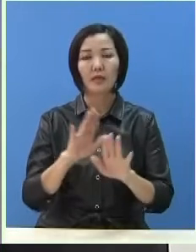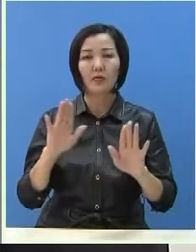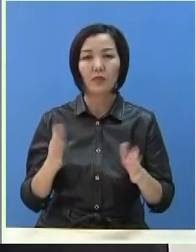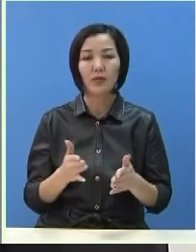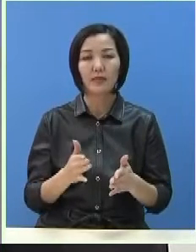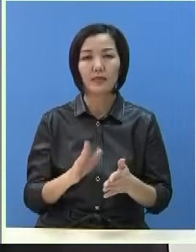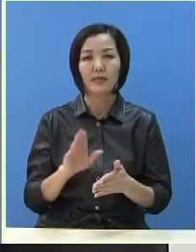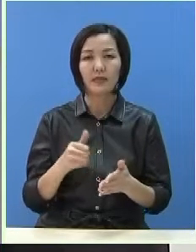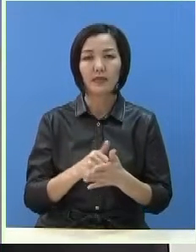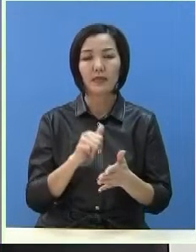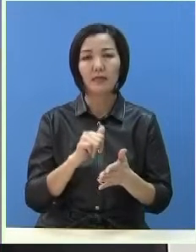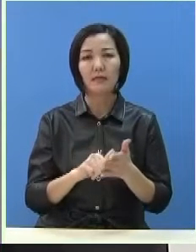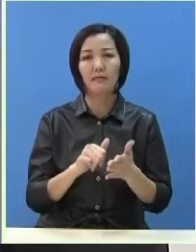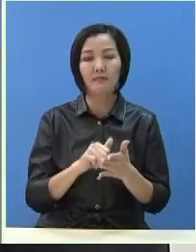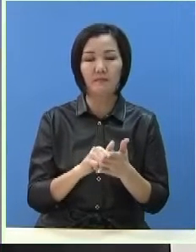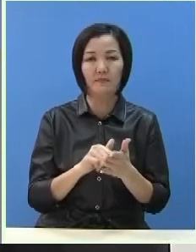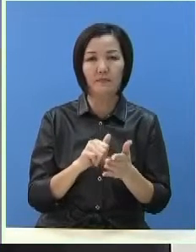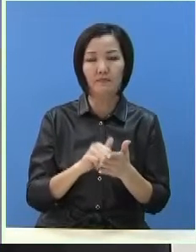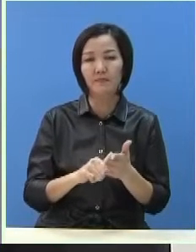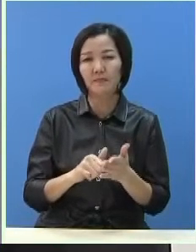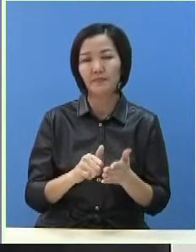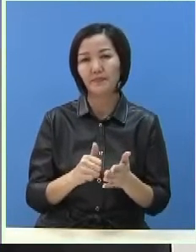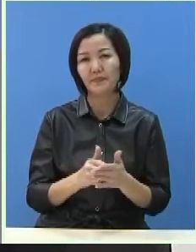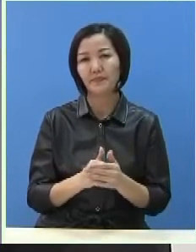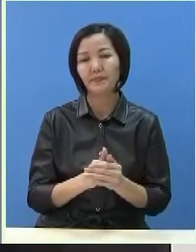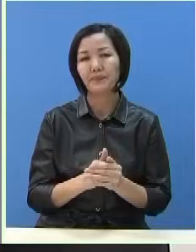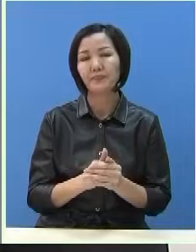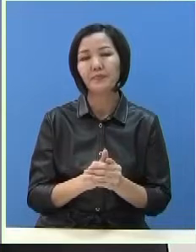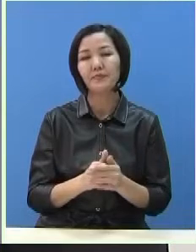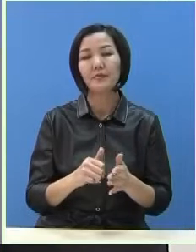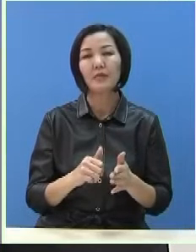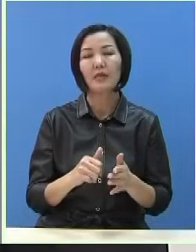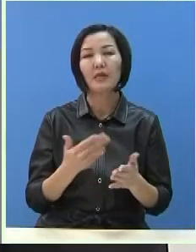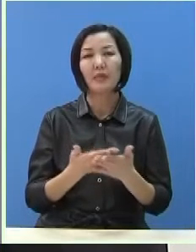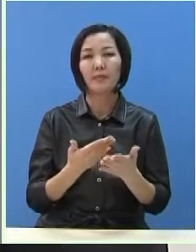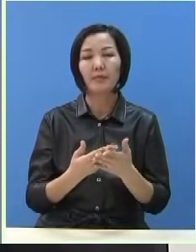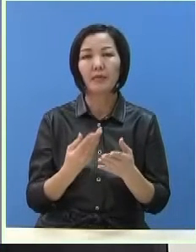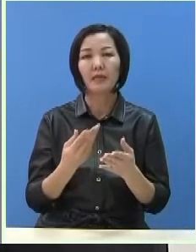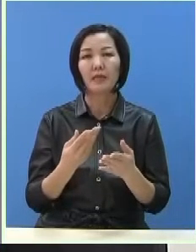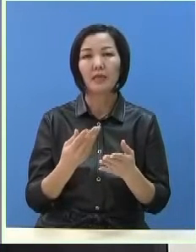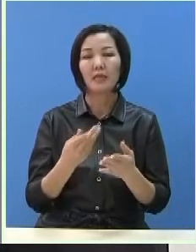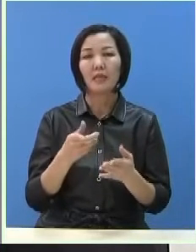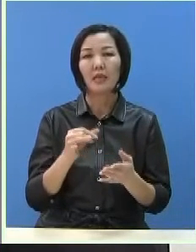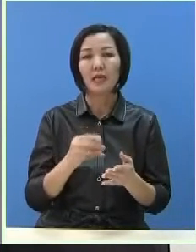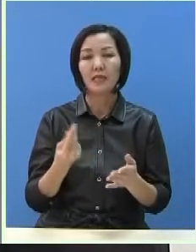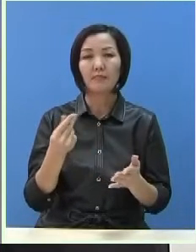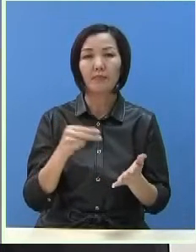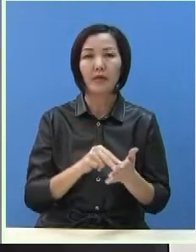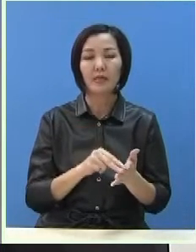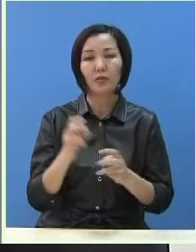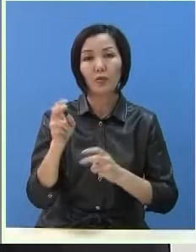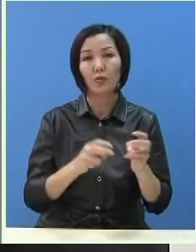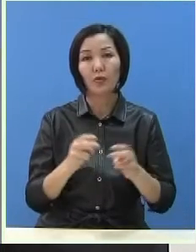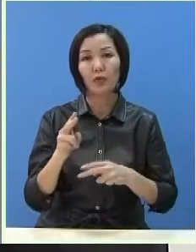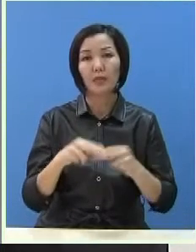негізгі салдары болған, бұл түрткі болған жағдай, газдың бағасының өсуі. Егер сол жаңағы өндіріс орындары салынып дұрыс болған